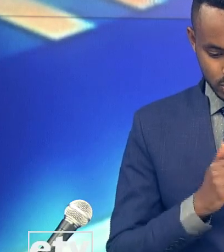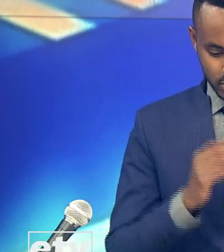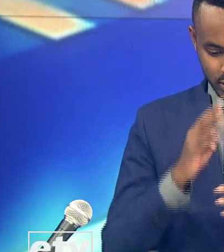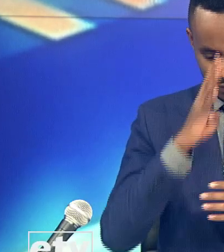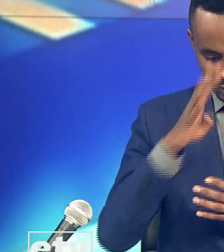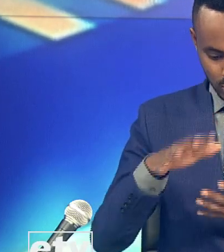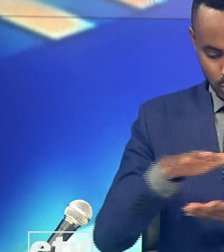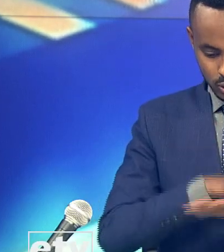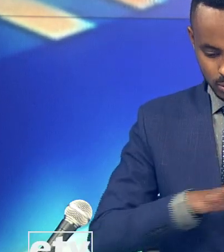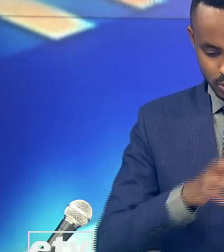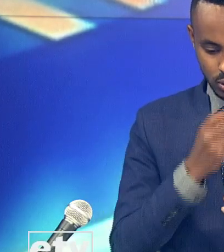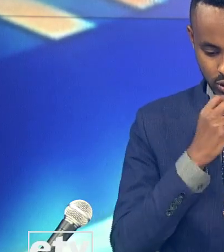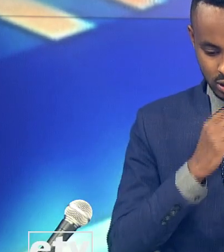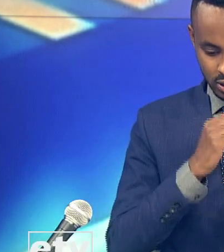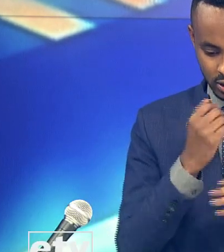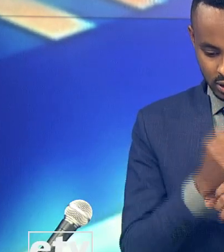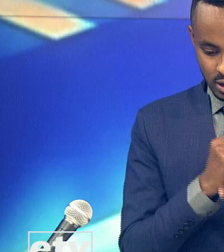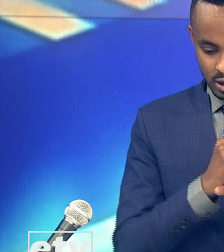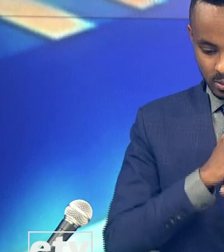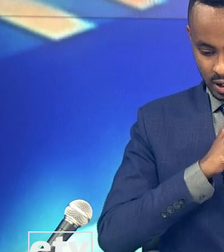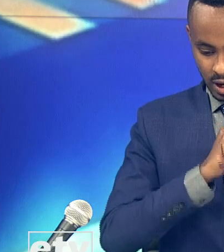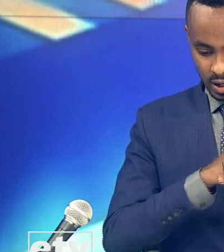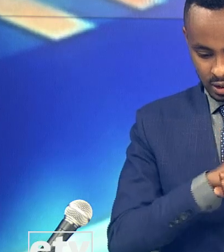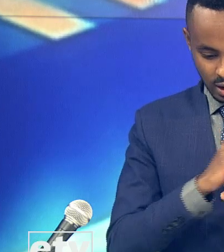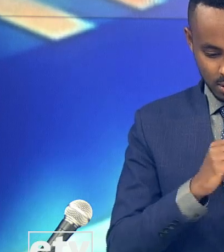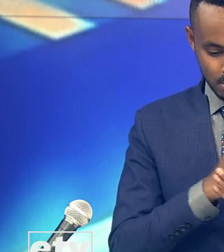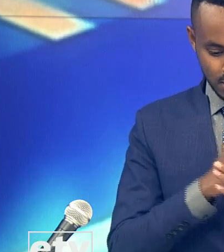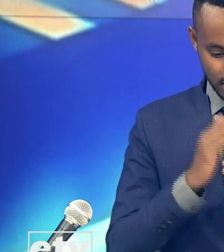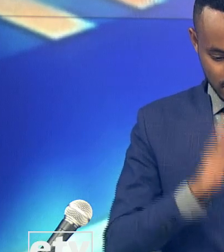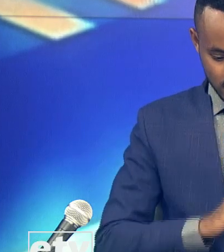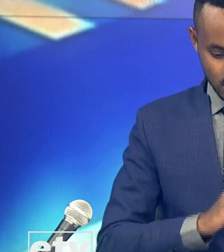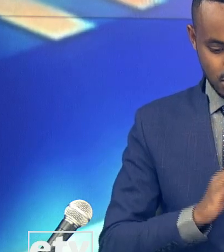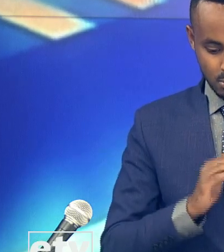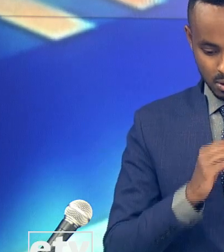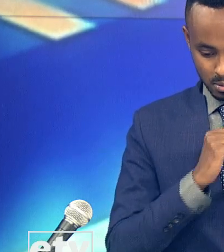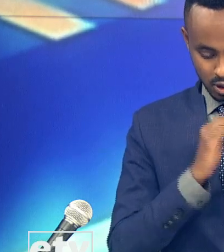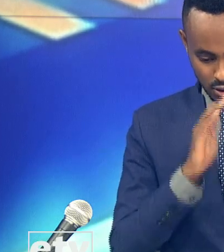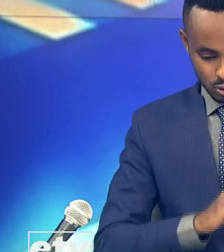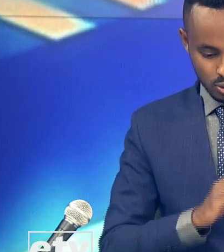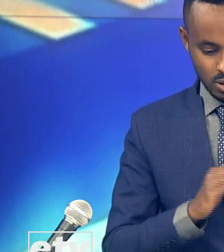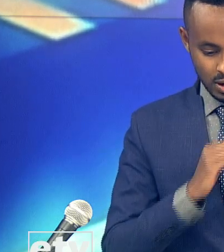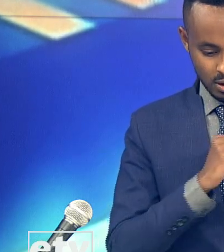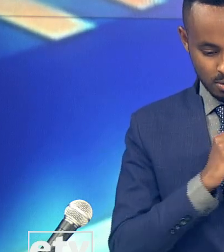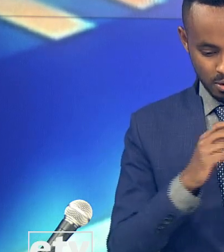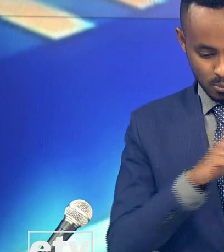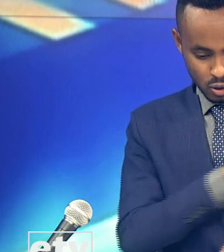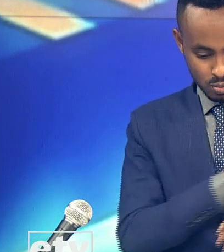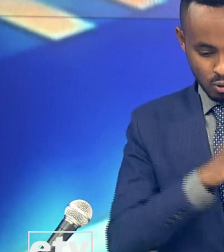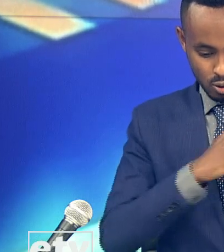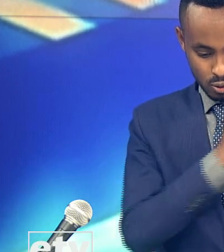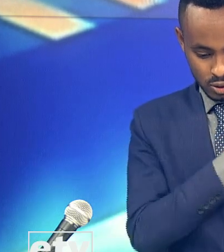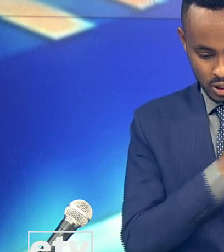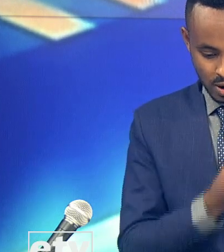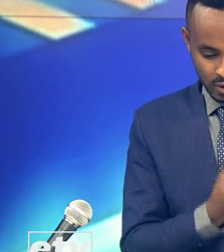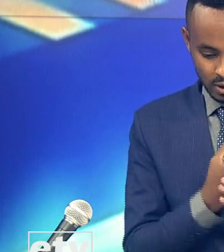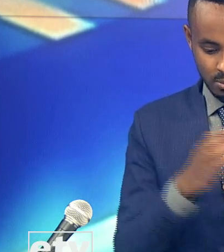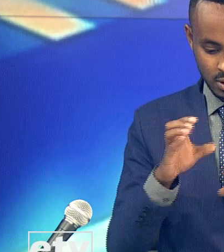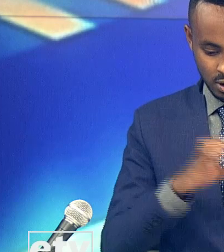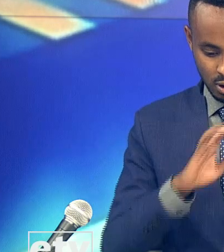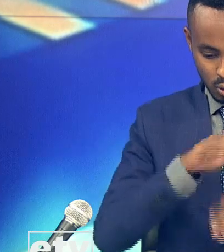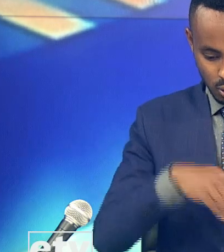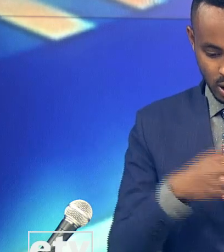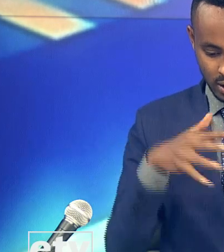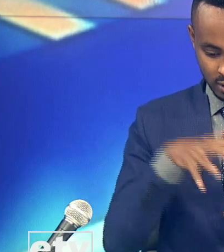የቴክኖሎጂ ምቹነት የፈጠረውን ውስብስብ ወንጀል ድርጊት የመከላከልና የሚቀንሱ የፖሊስ መኮንኖችን